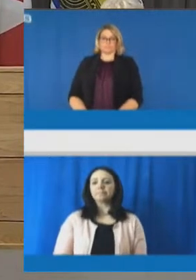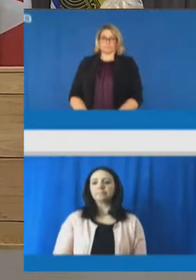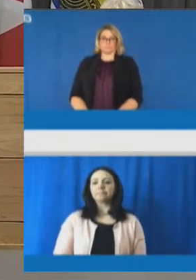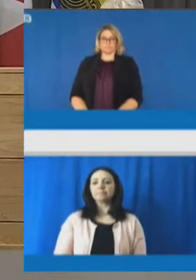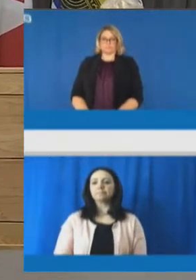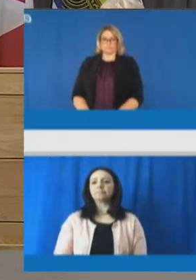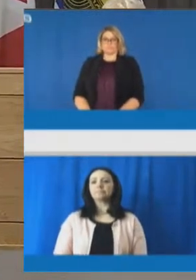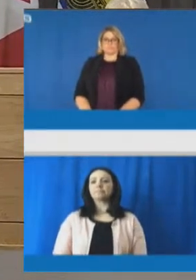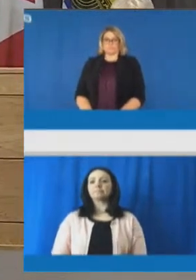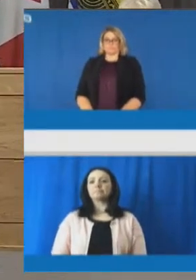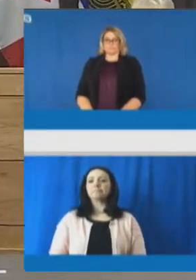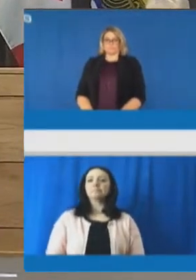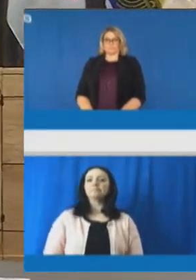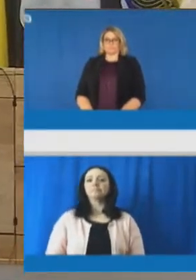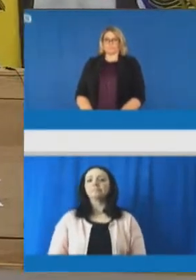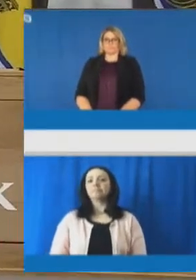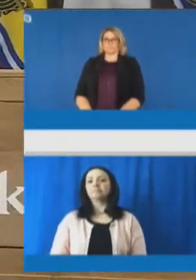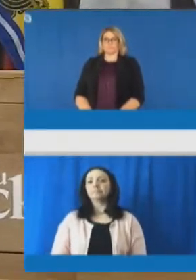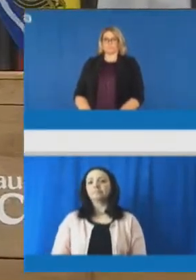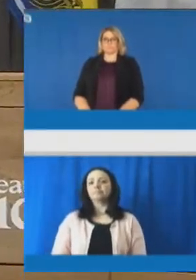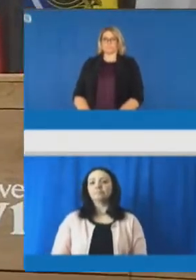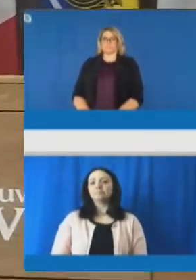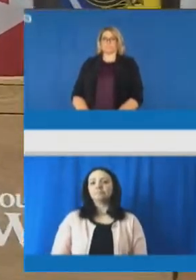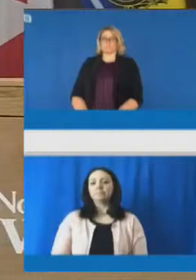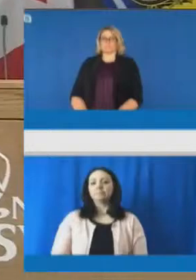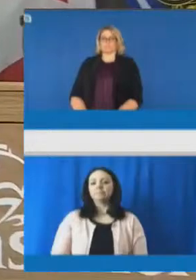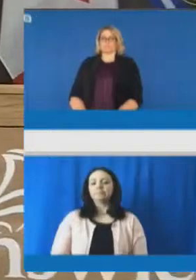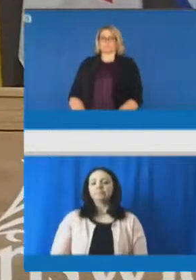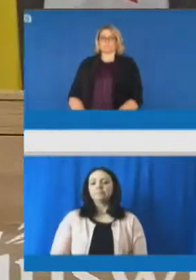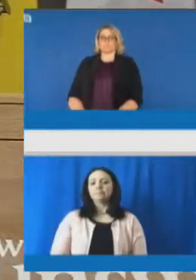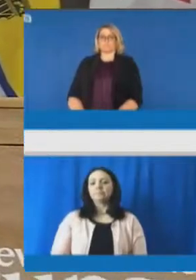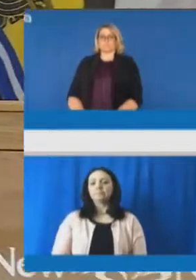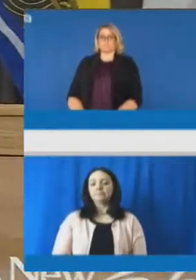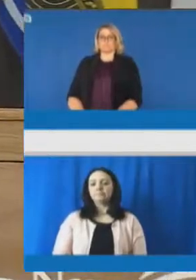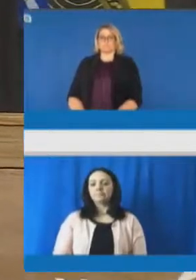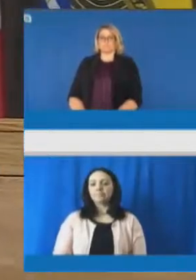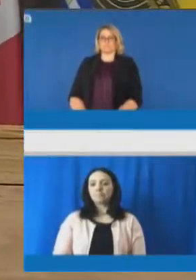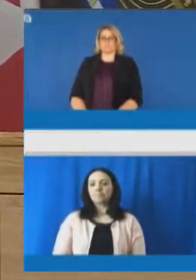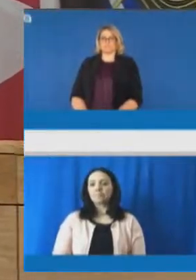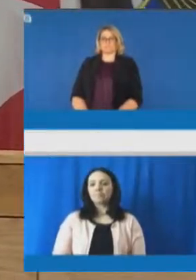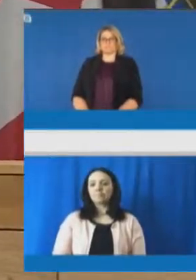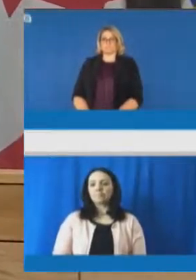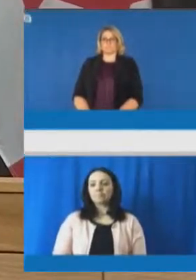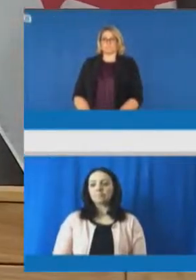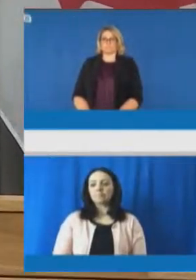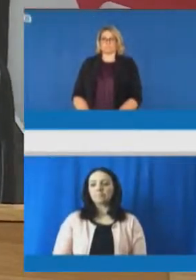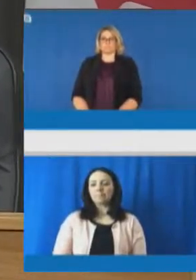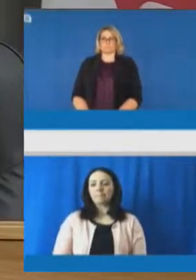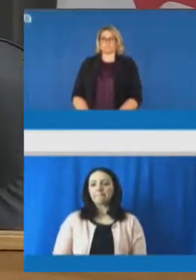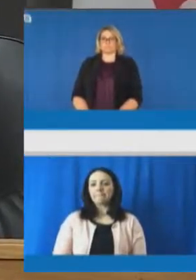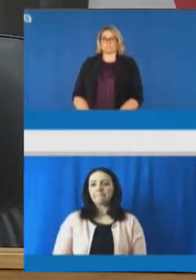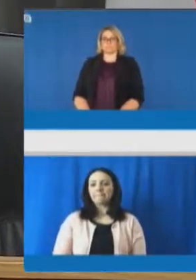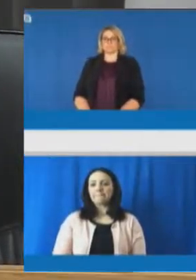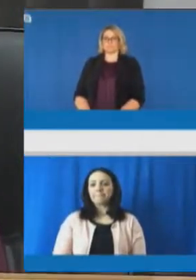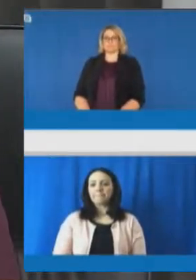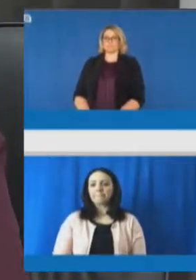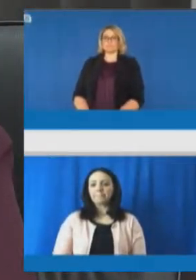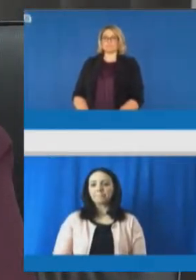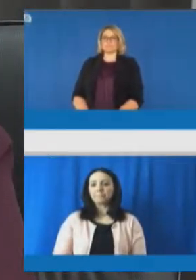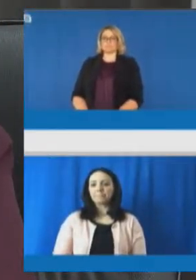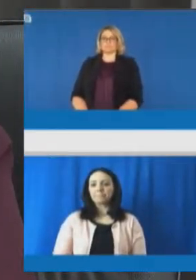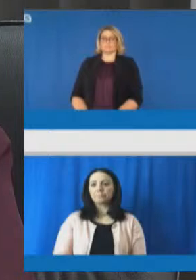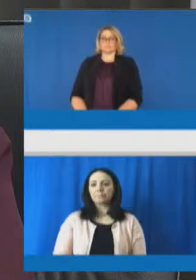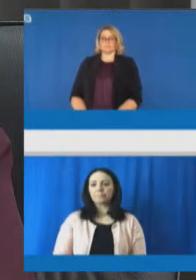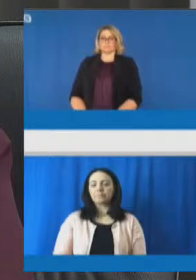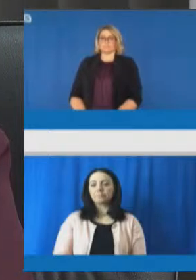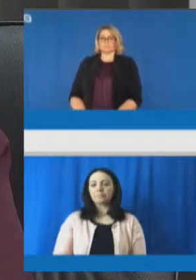Russell. J'aimerais savoir, vous avez mentionné ça plusieurs fois, c'est quoi les leçons que vous avez apprises des autres provinces dans le déroulement? Qu'est-ce